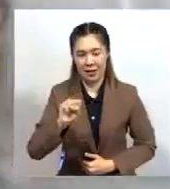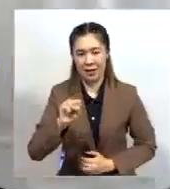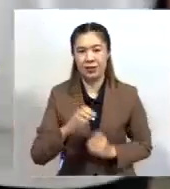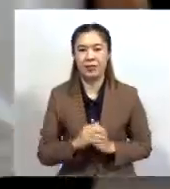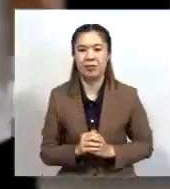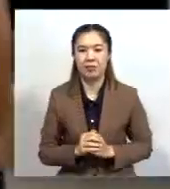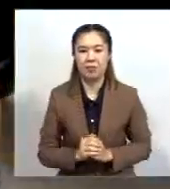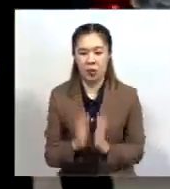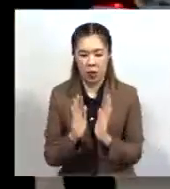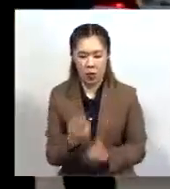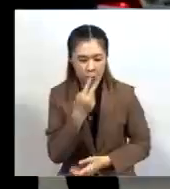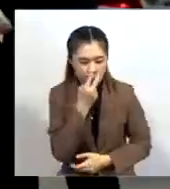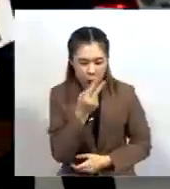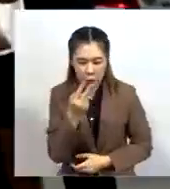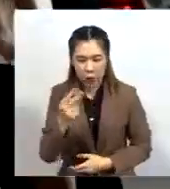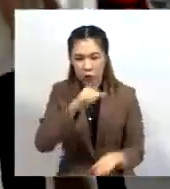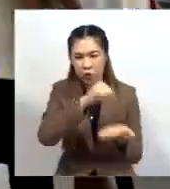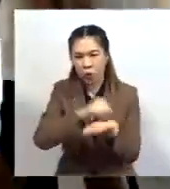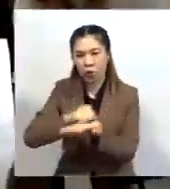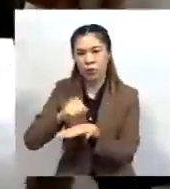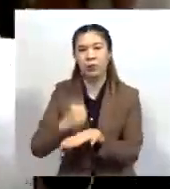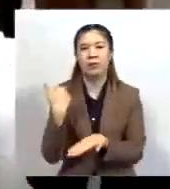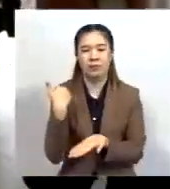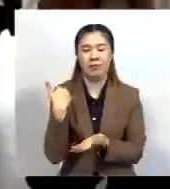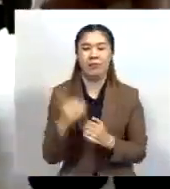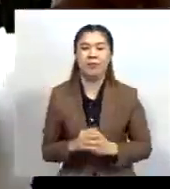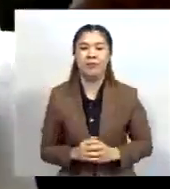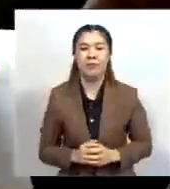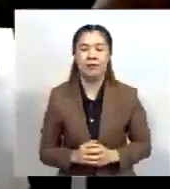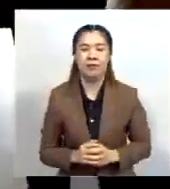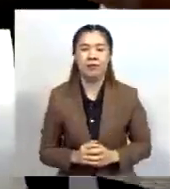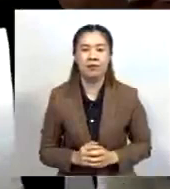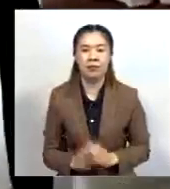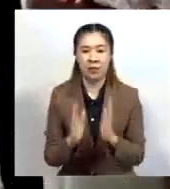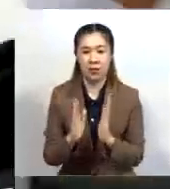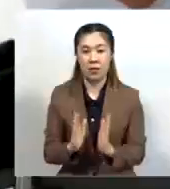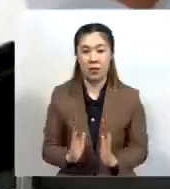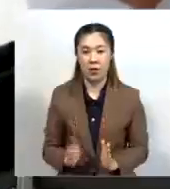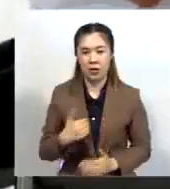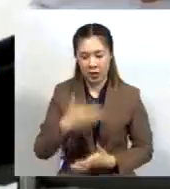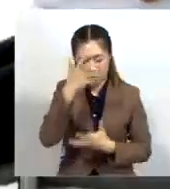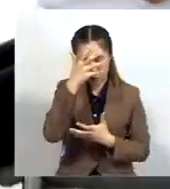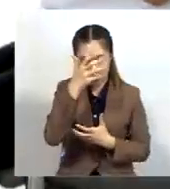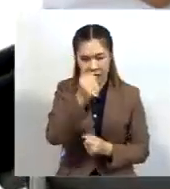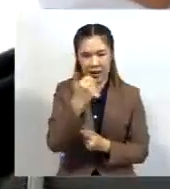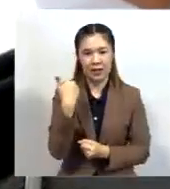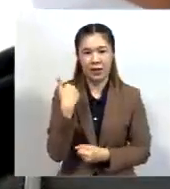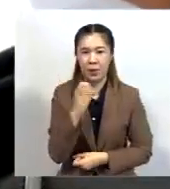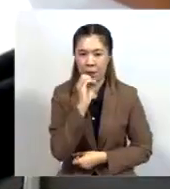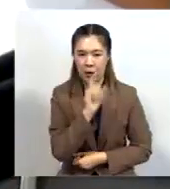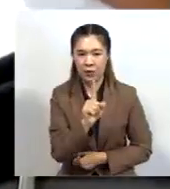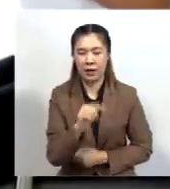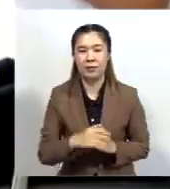เรียกว่ามีคนมาดูมาจองซื้อกันคึกคักมากเนี่ยค่ะลูกค้ารายหนึ่งที่สนใจมาจองรถแคปติว่าบอกว่